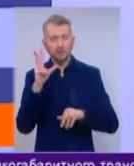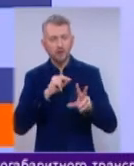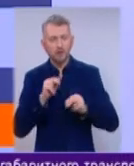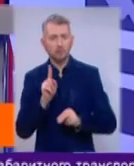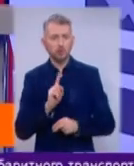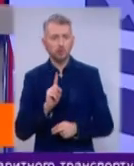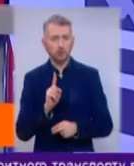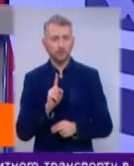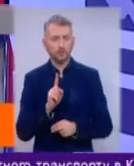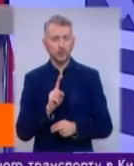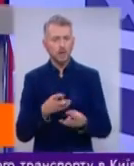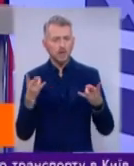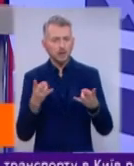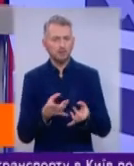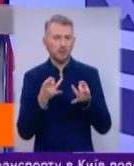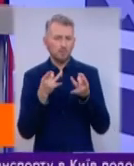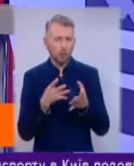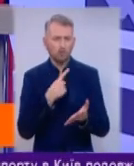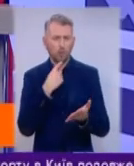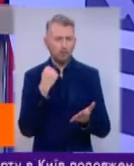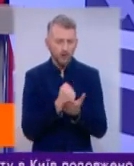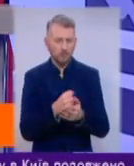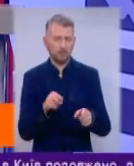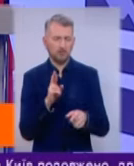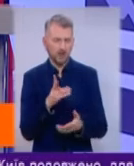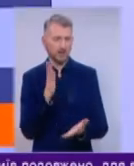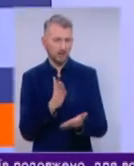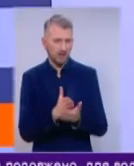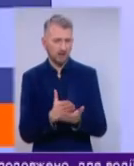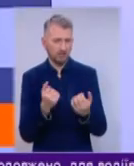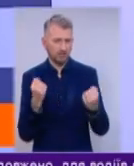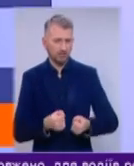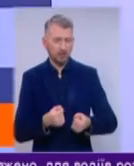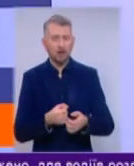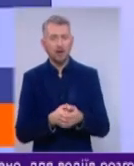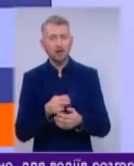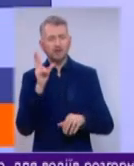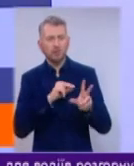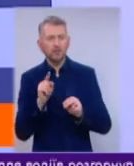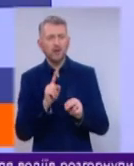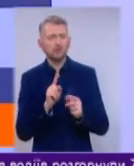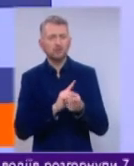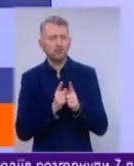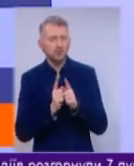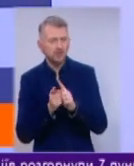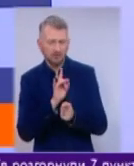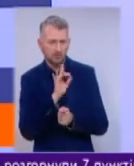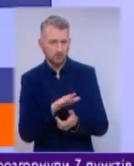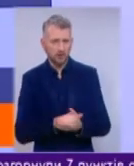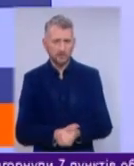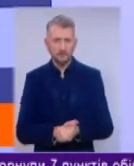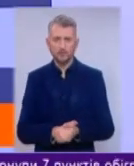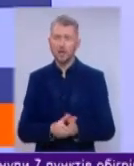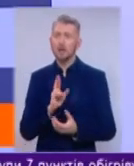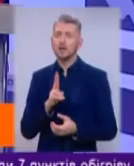от треба просто ухвалювати так, як є, то сподівань на те, що щось зміниться, не буде.